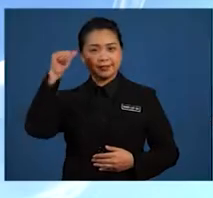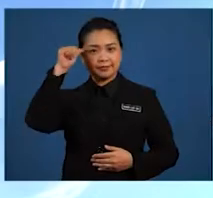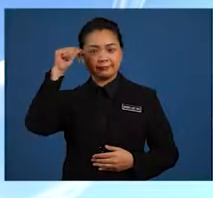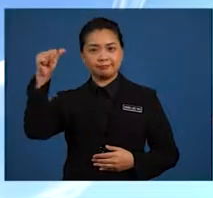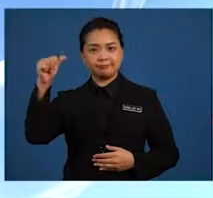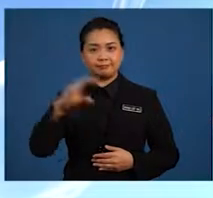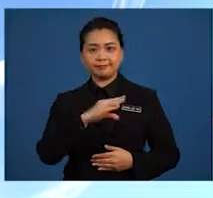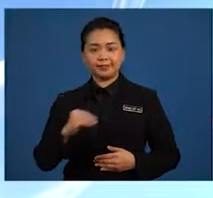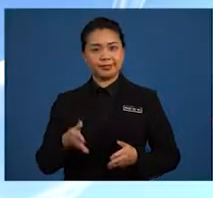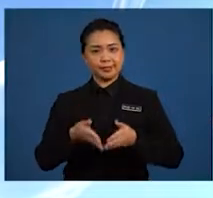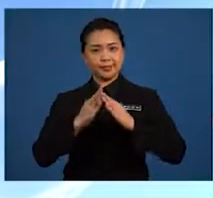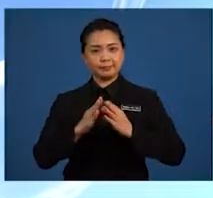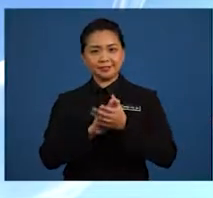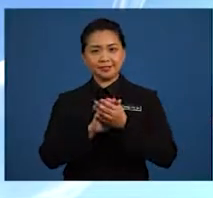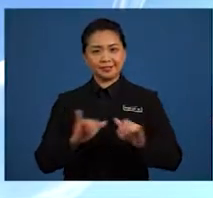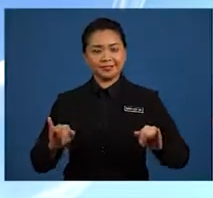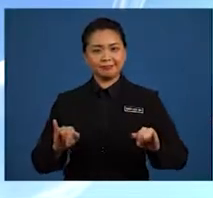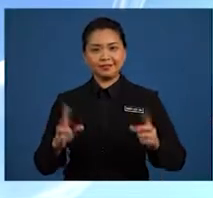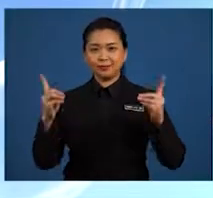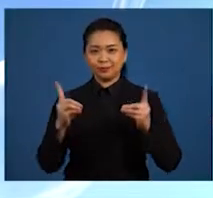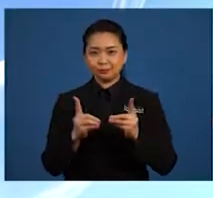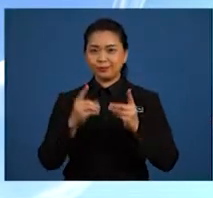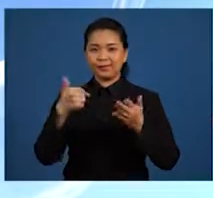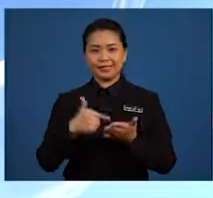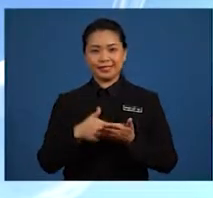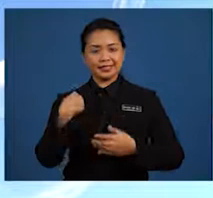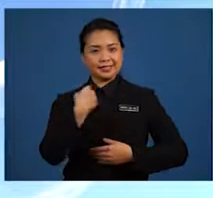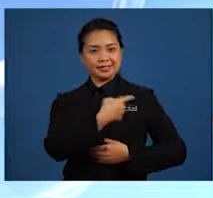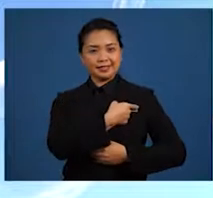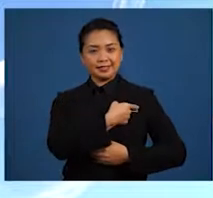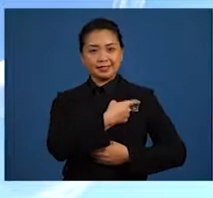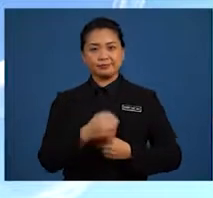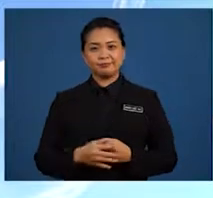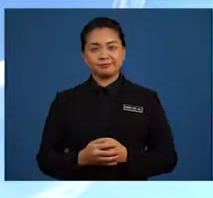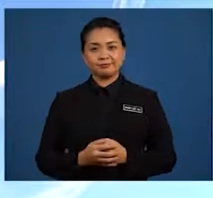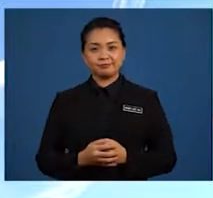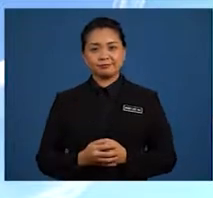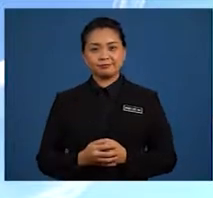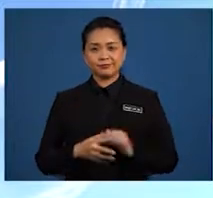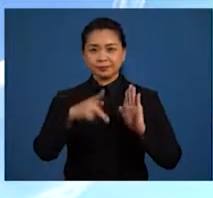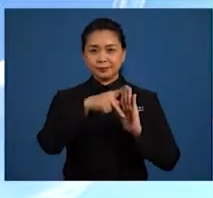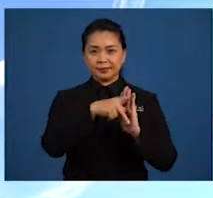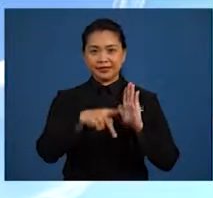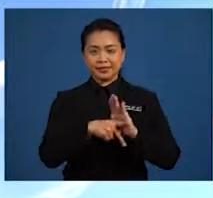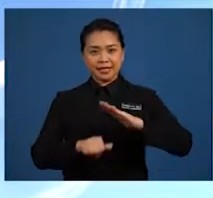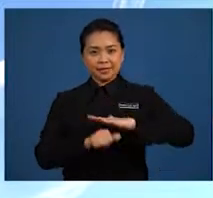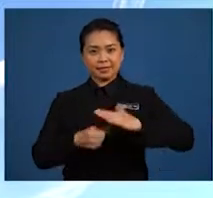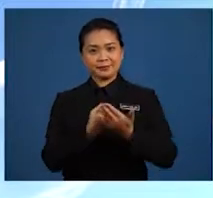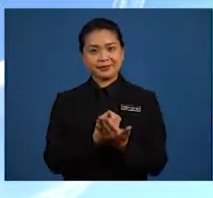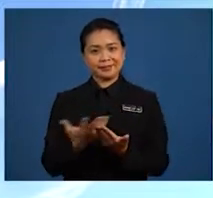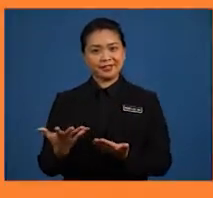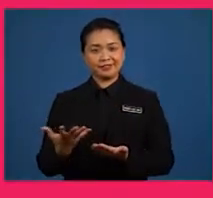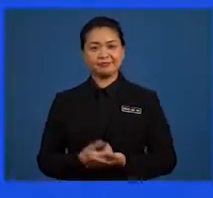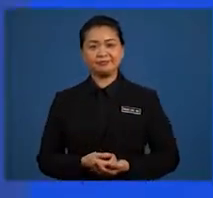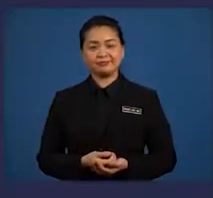assalamualaikum dan salam sejahtera bertemu lagi kita adalah episode yang seterusnya yaitu prinsip asas mati